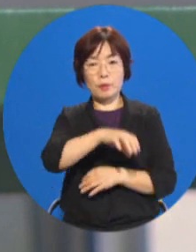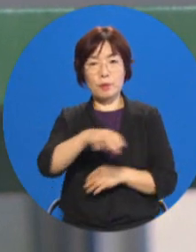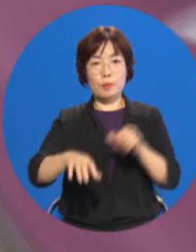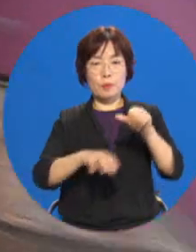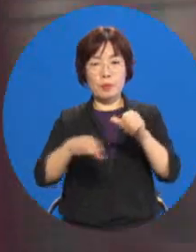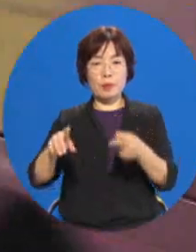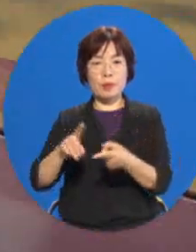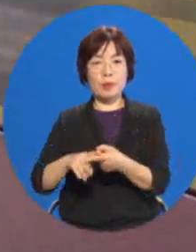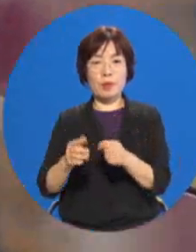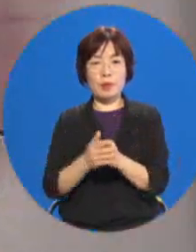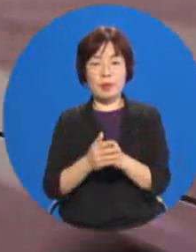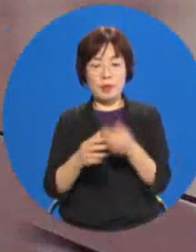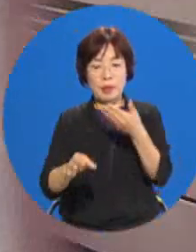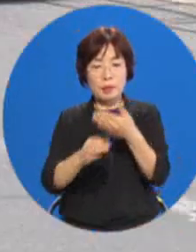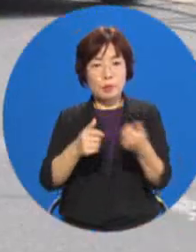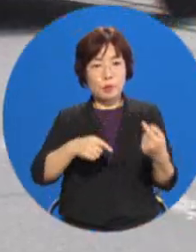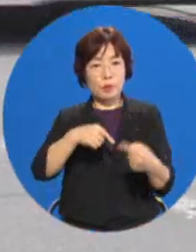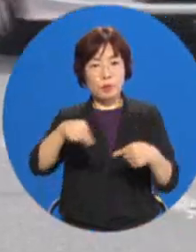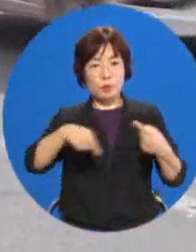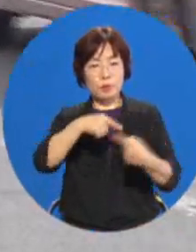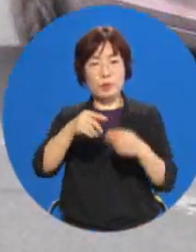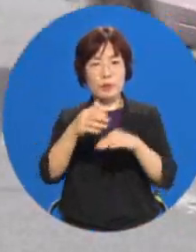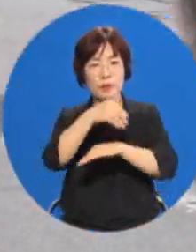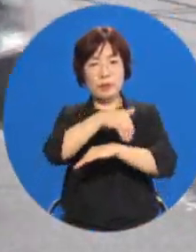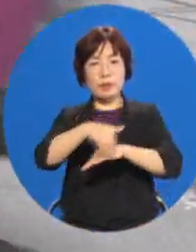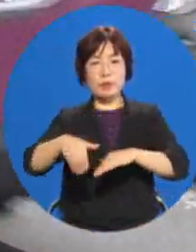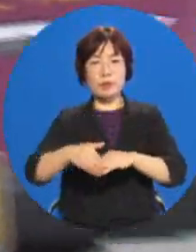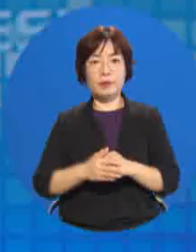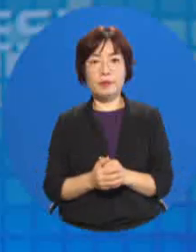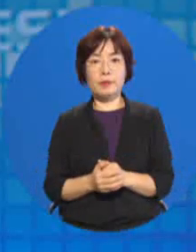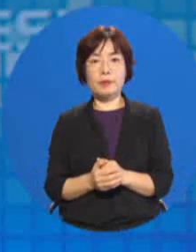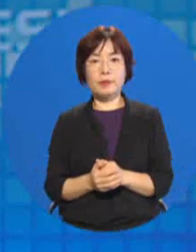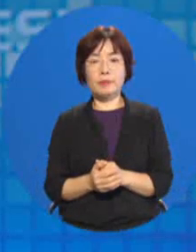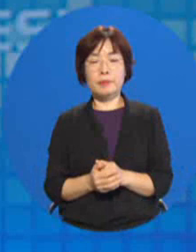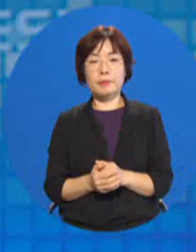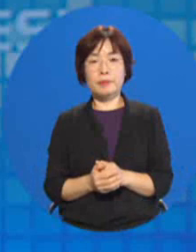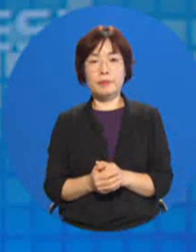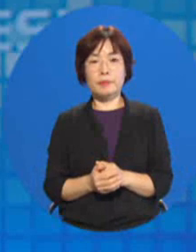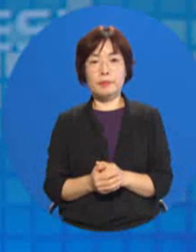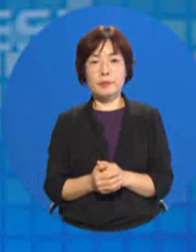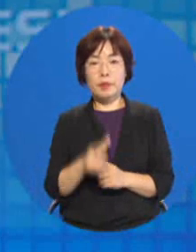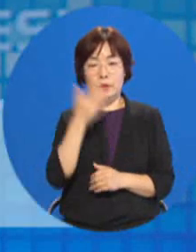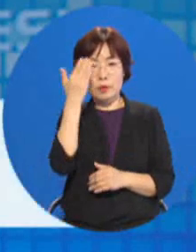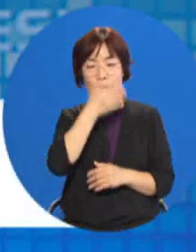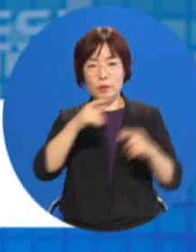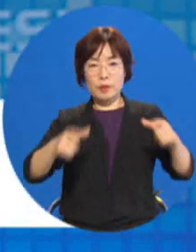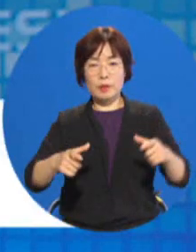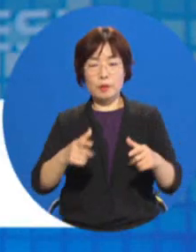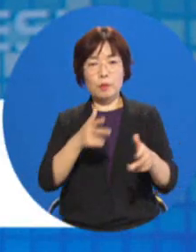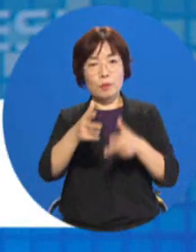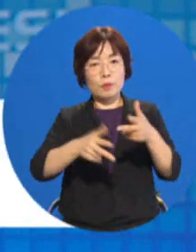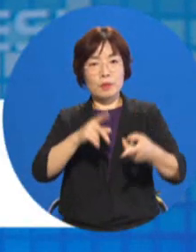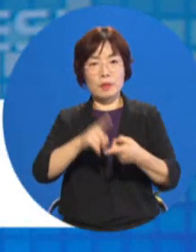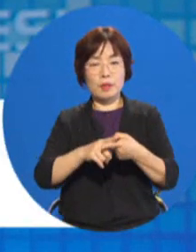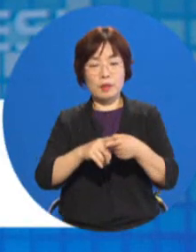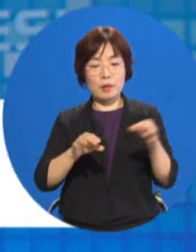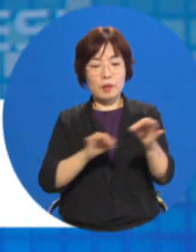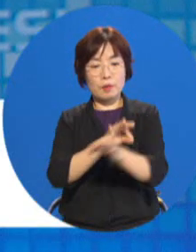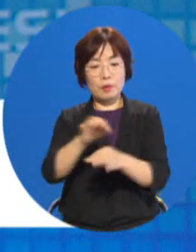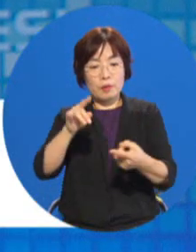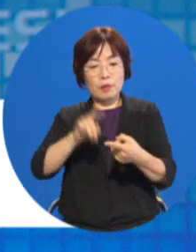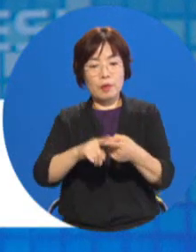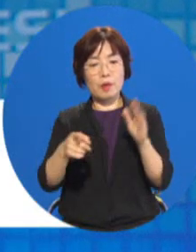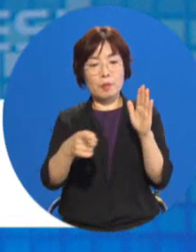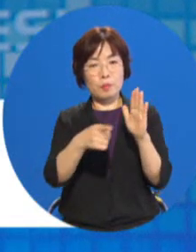시내 노선에 시범적으로 운영할 계획입니다. 여수 지역 제조업체들의 기업 경기가